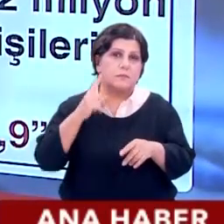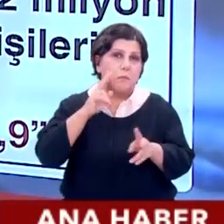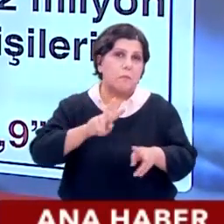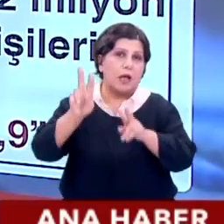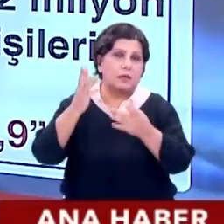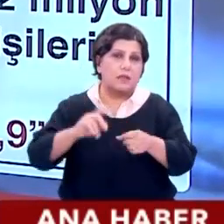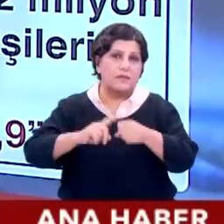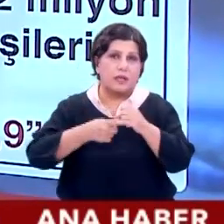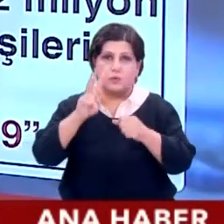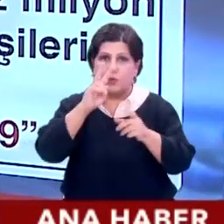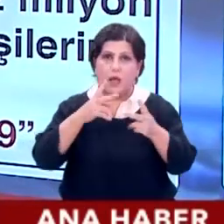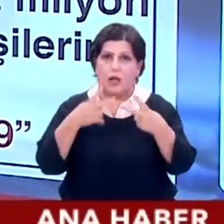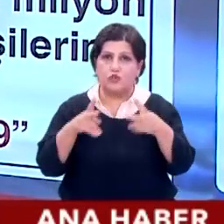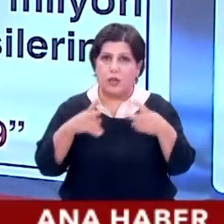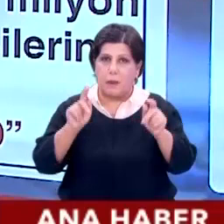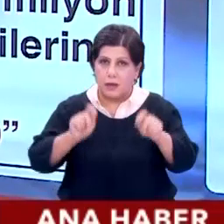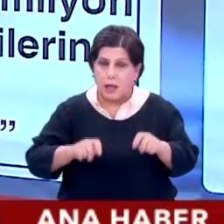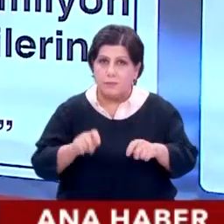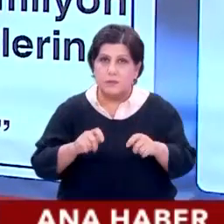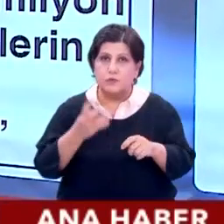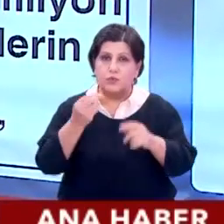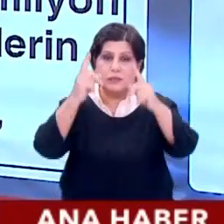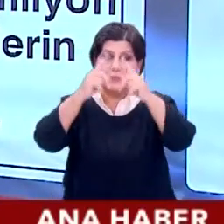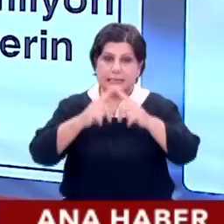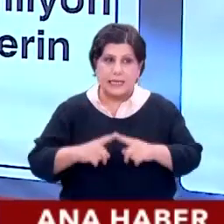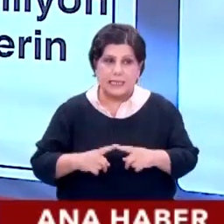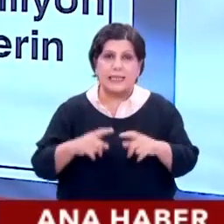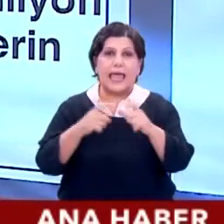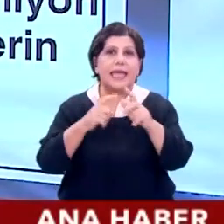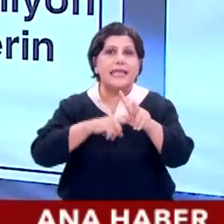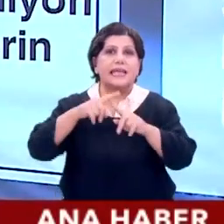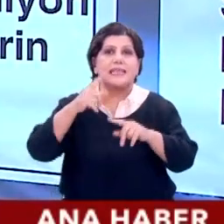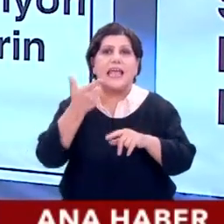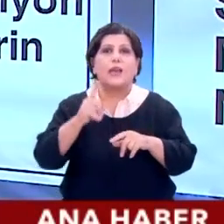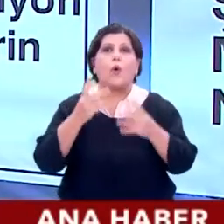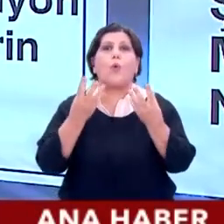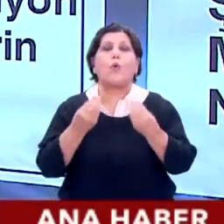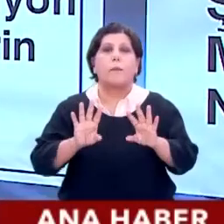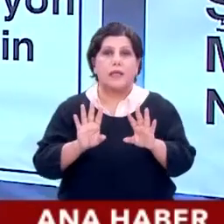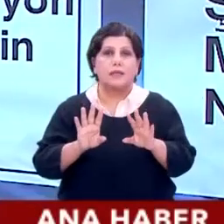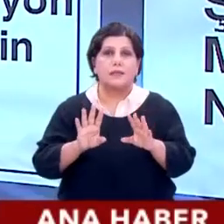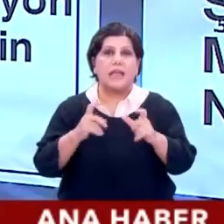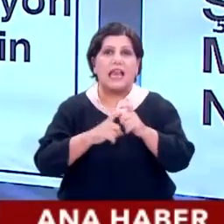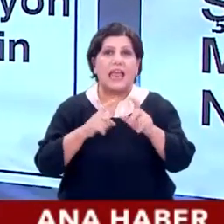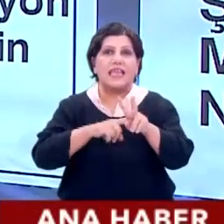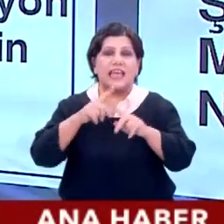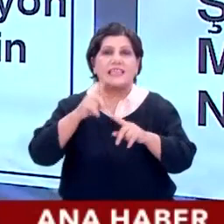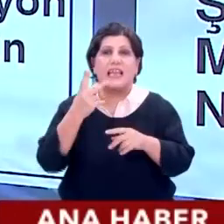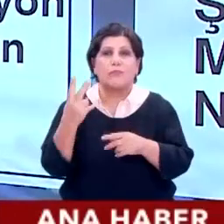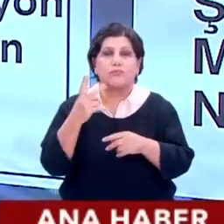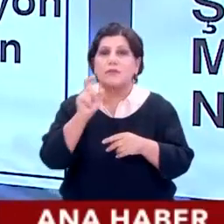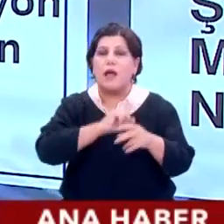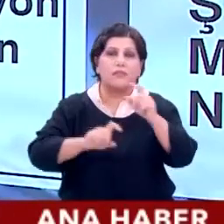hafta sonu açıklamalar yaptı çok sayıda eyt'li olmayanın EYT ile ilgili yanlış